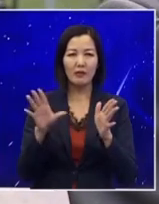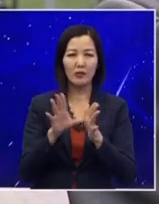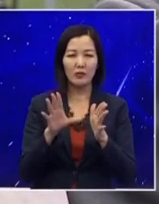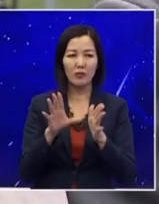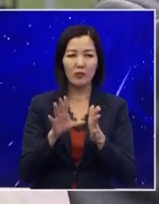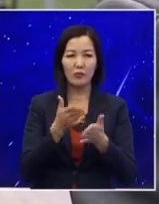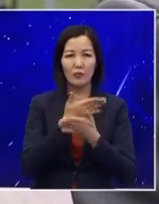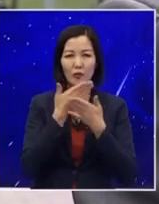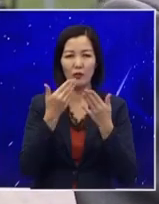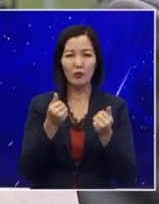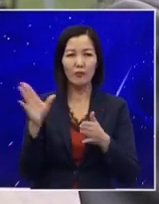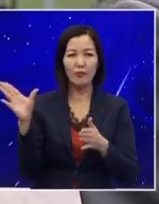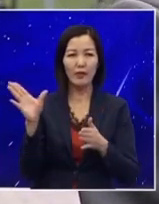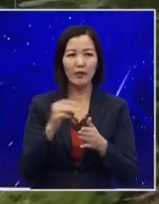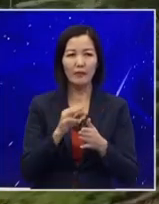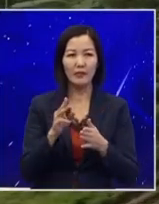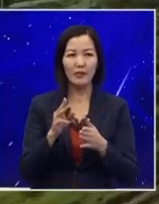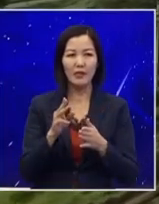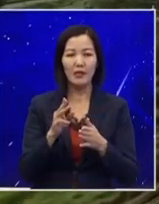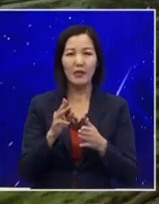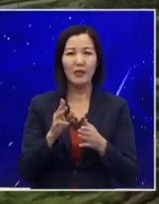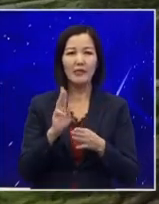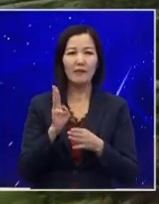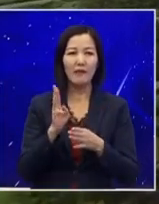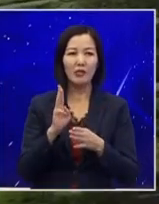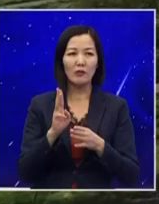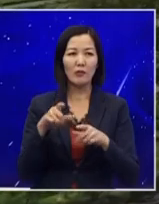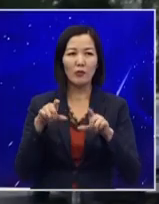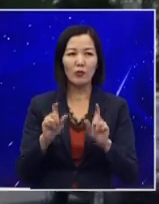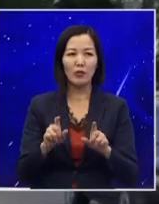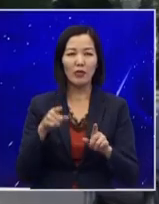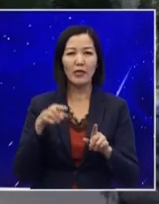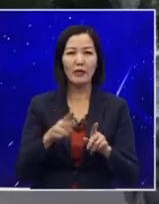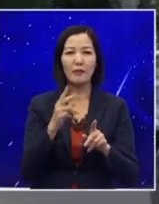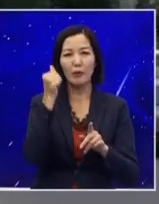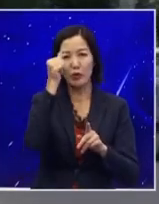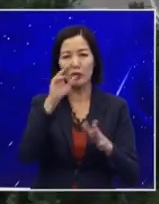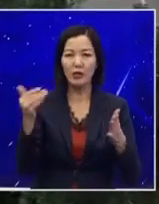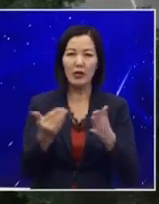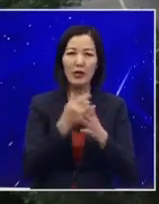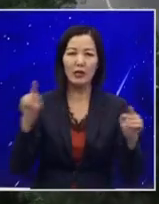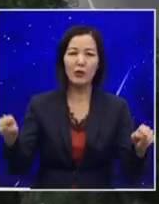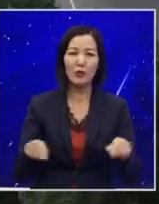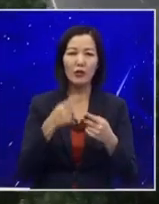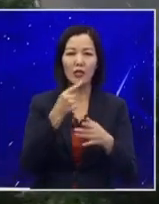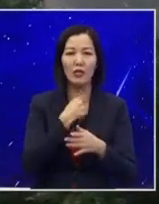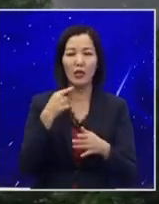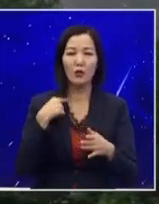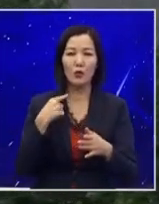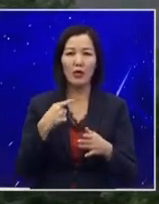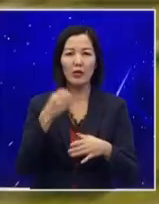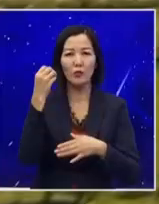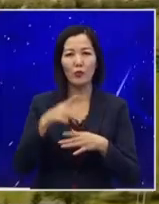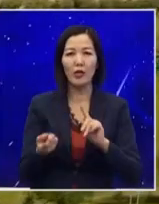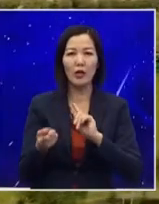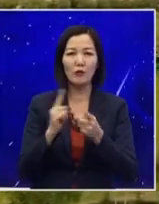жоқ, бәріміз білтешеммен отырдық. Тоқырау тұралатқан Талдықорған 2001 жылы қайта түледі. Облыс орталығы мәртебесін алған